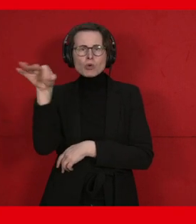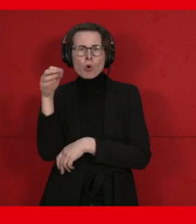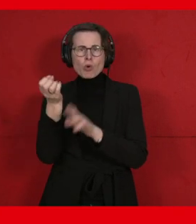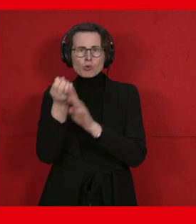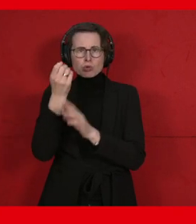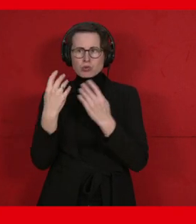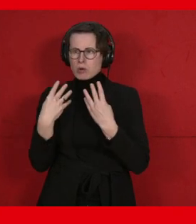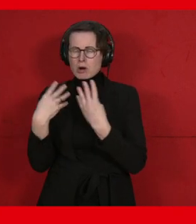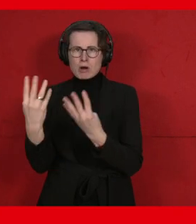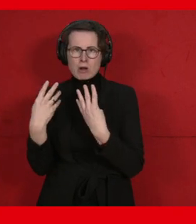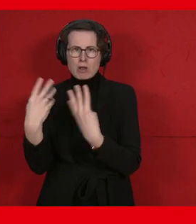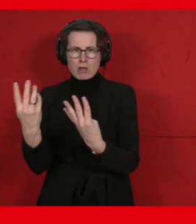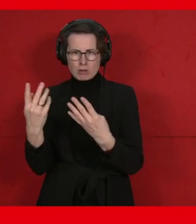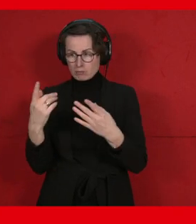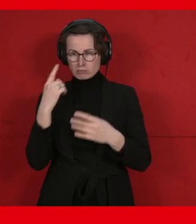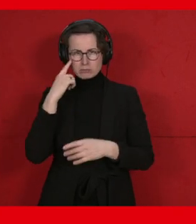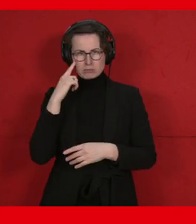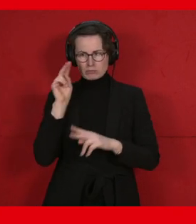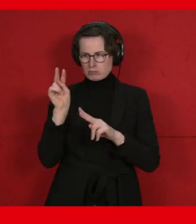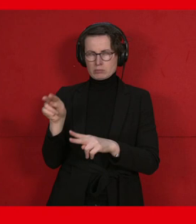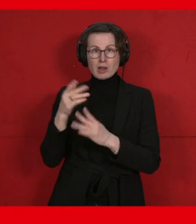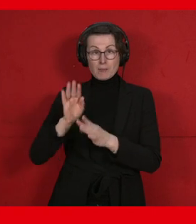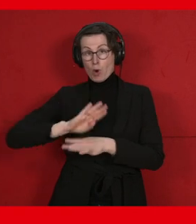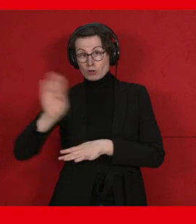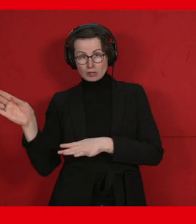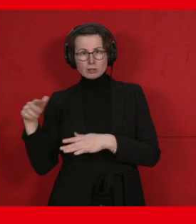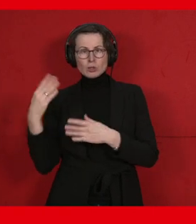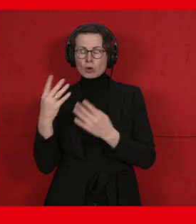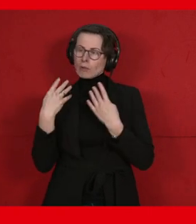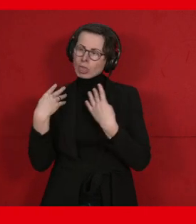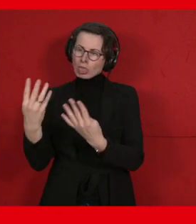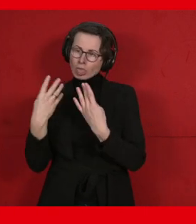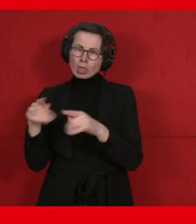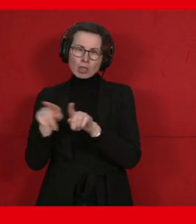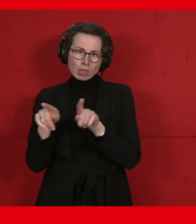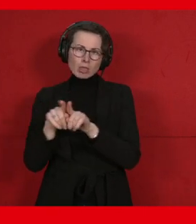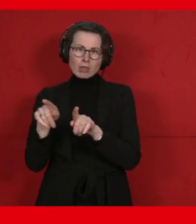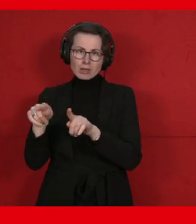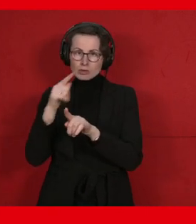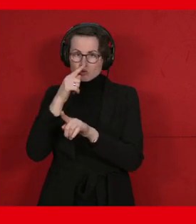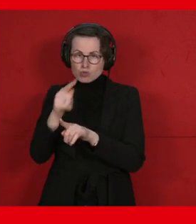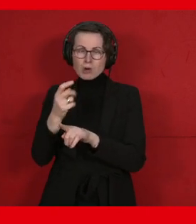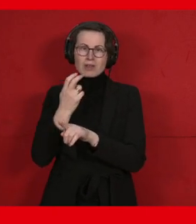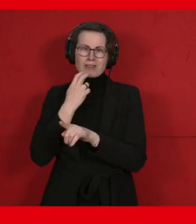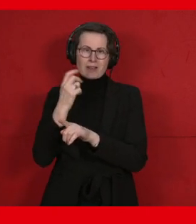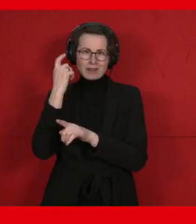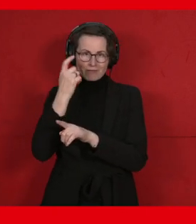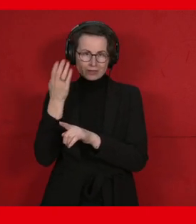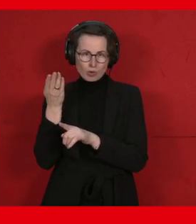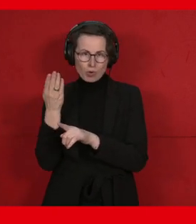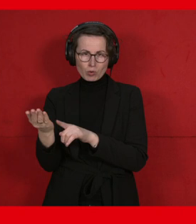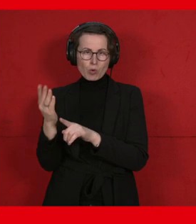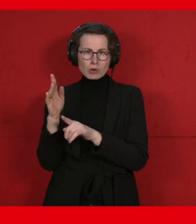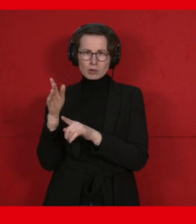monokulturelle Regionen, wie wir es ja häufig gerade im Osten gehabt haben, die rein auf Energieversorgung gesetzt haben, da alleine